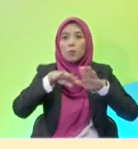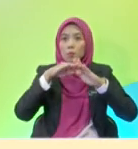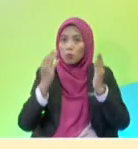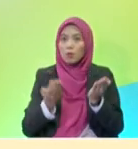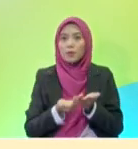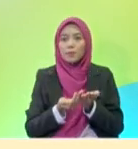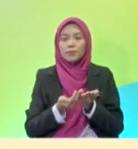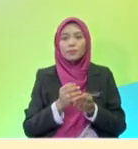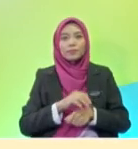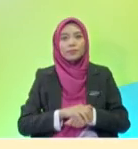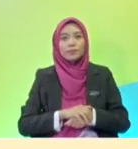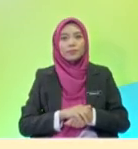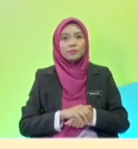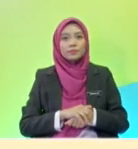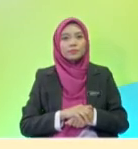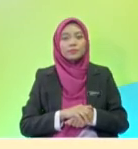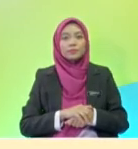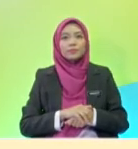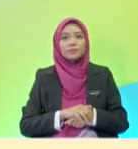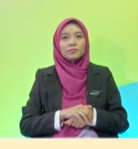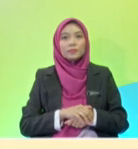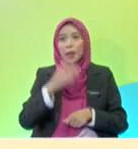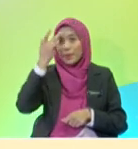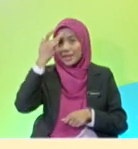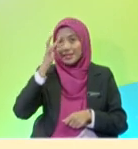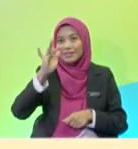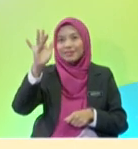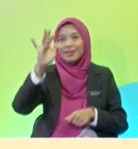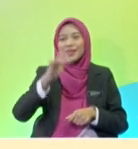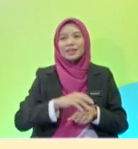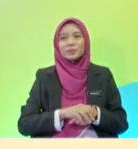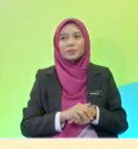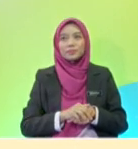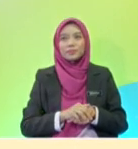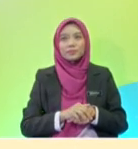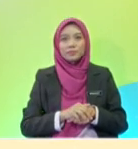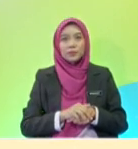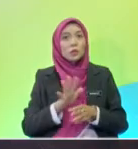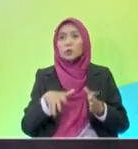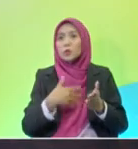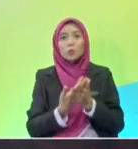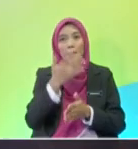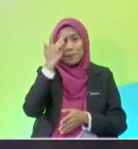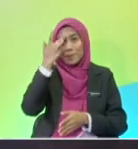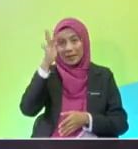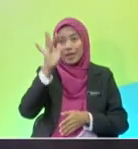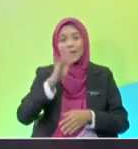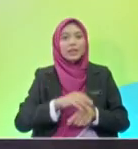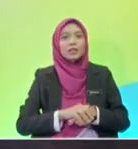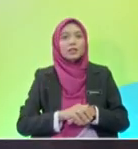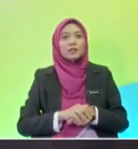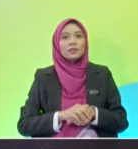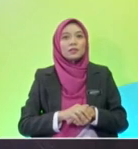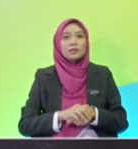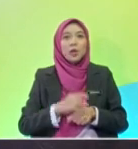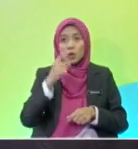sepak di Padang bola pandai Hebat anak-anak nih oke untuk Azra